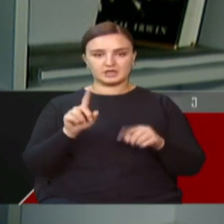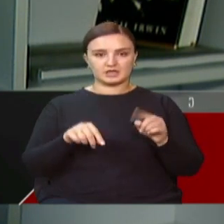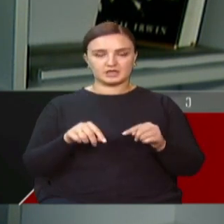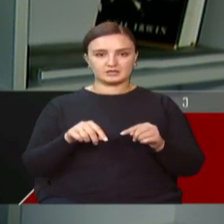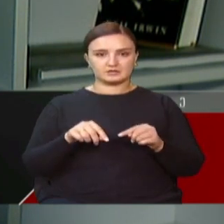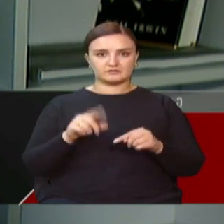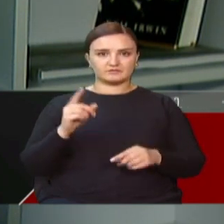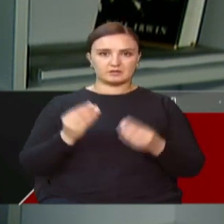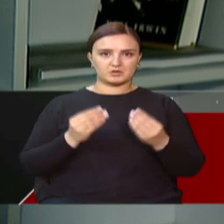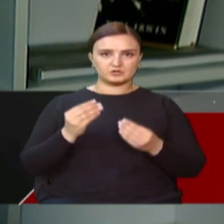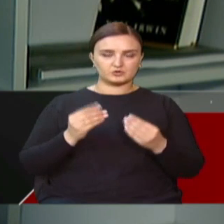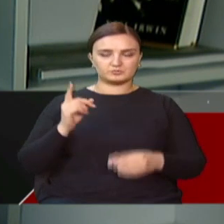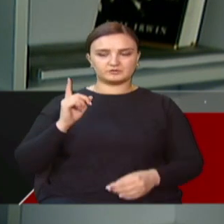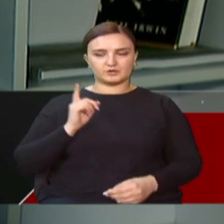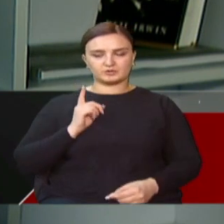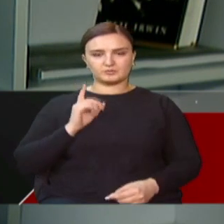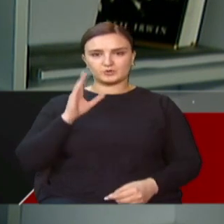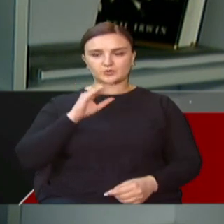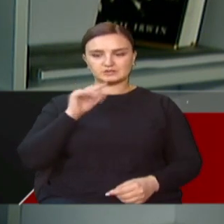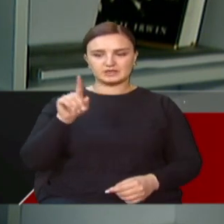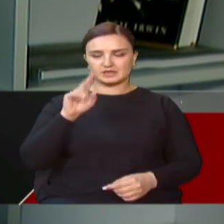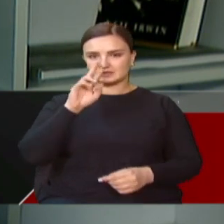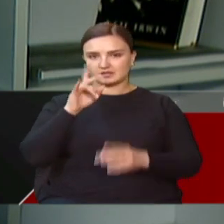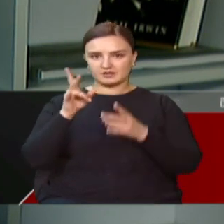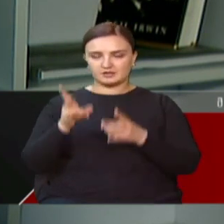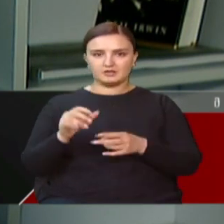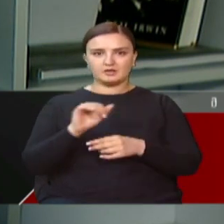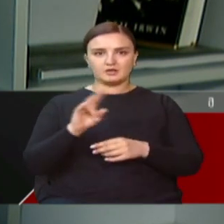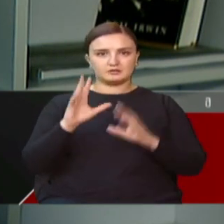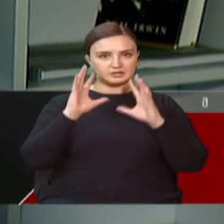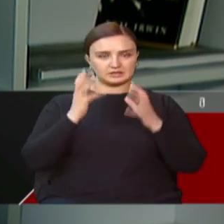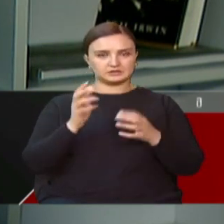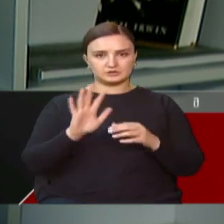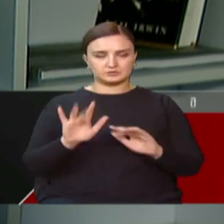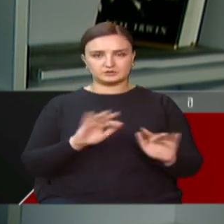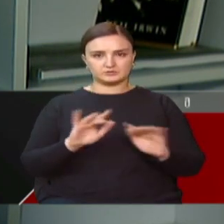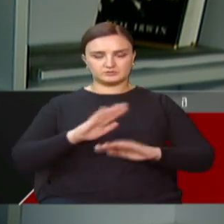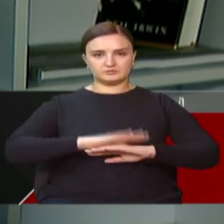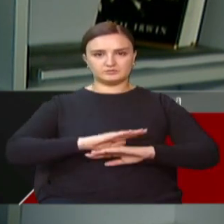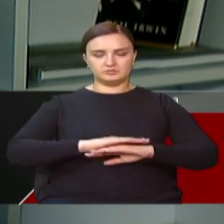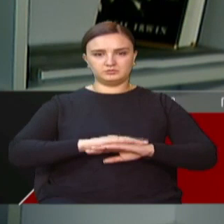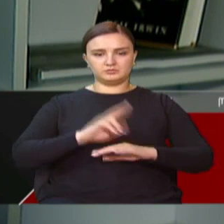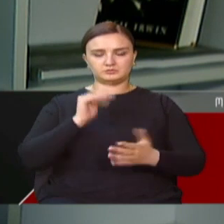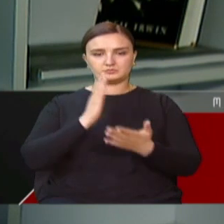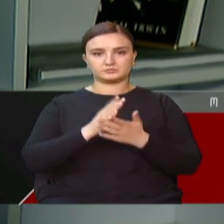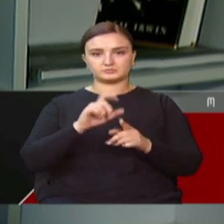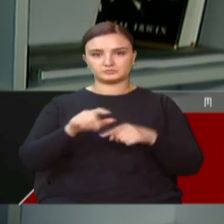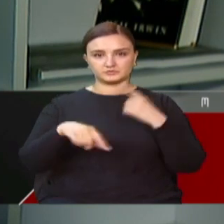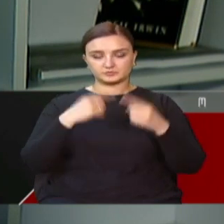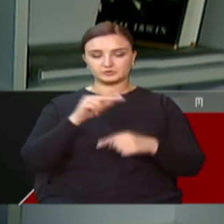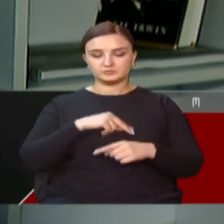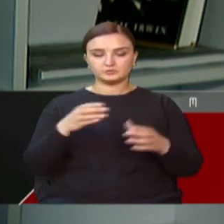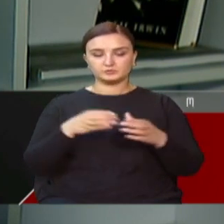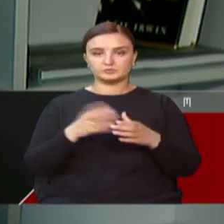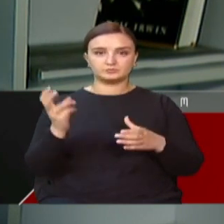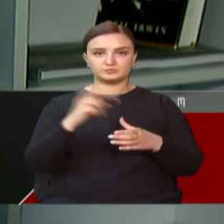ხან ველოდებით, რომ ფეხი დაუცდეს მოწინააღმდეგეს, ხან არასერიოზულად ვიქცევით და პირდაპირ ნათქვამს, რომ შედით სამუშაო ჯგუფებში